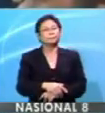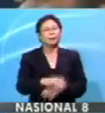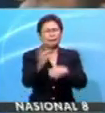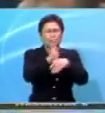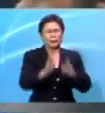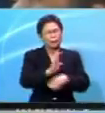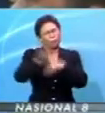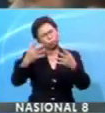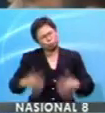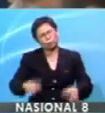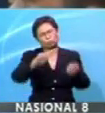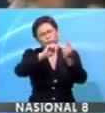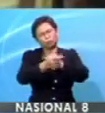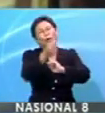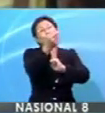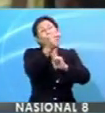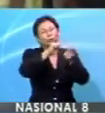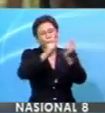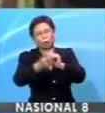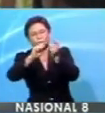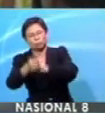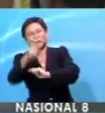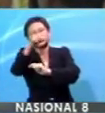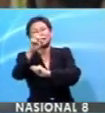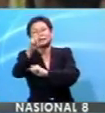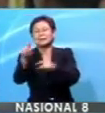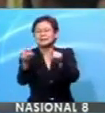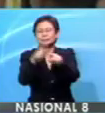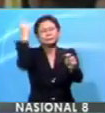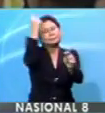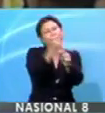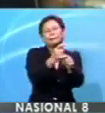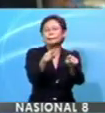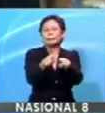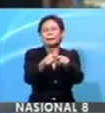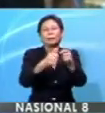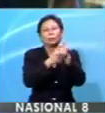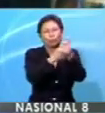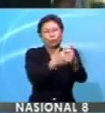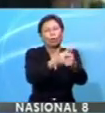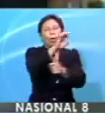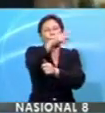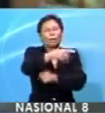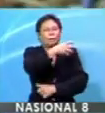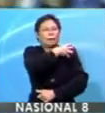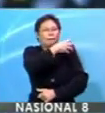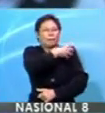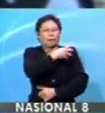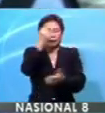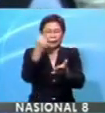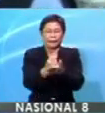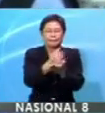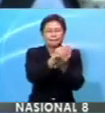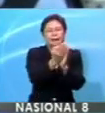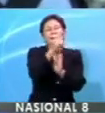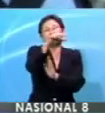peniaga telah pun melakukan penukaran tanda harga GST sebagaimana yang ditetapkan operasi diketuai penguasa kastam bahagian